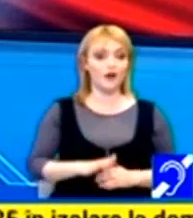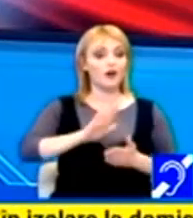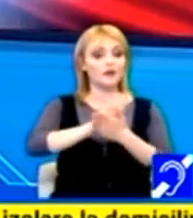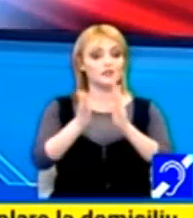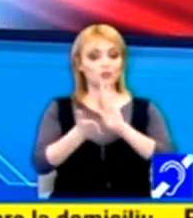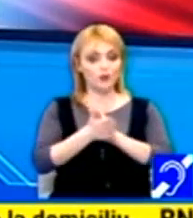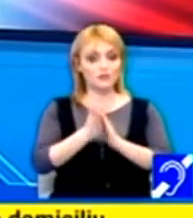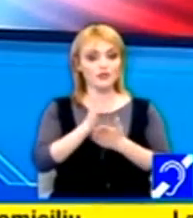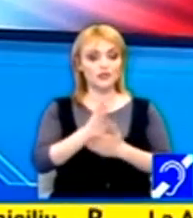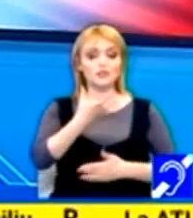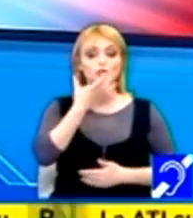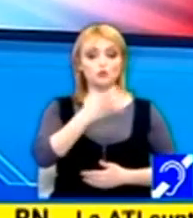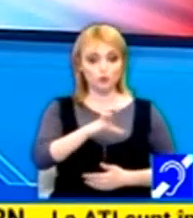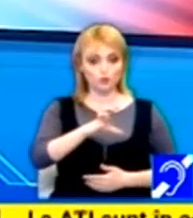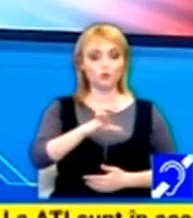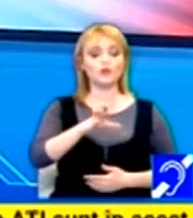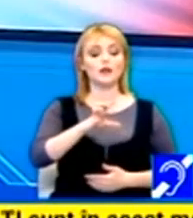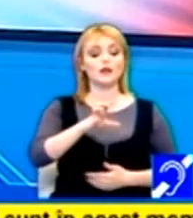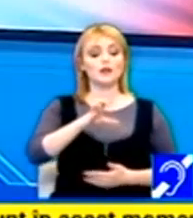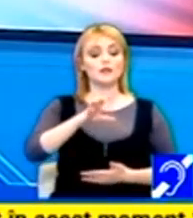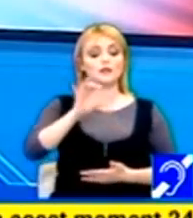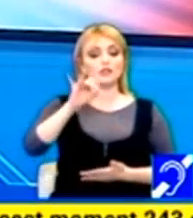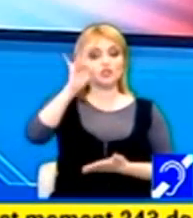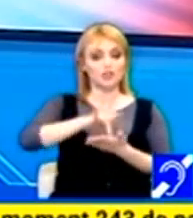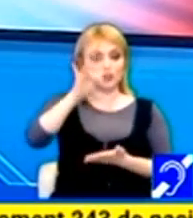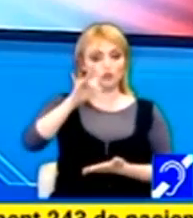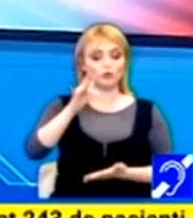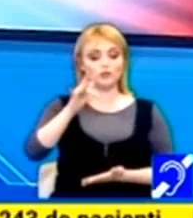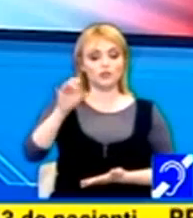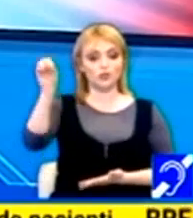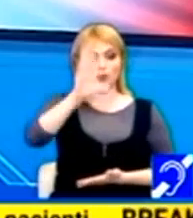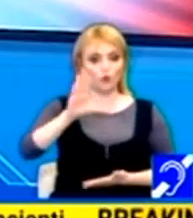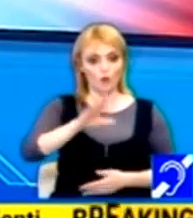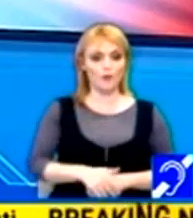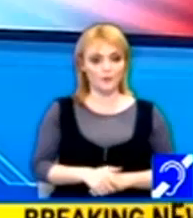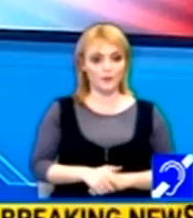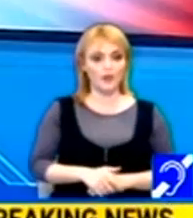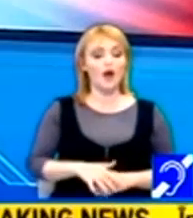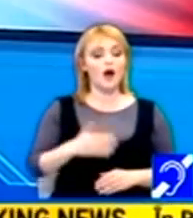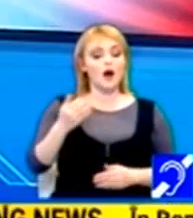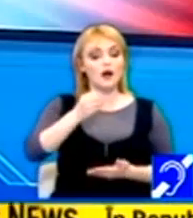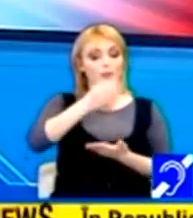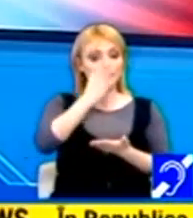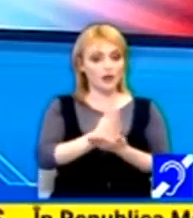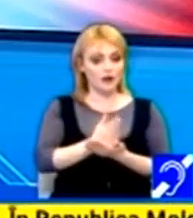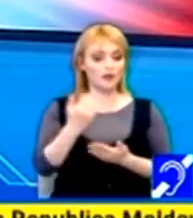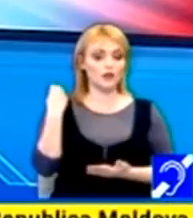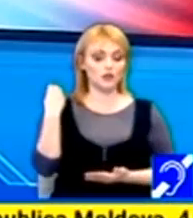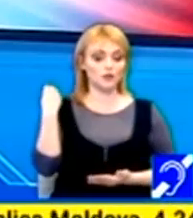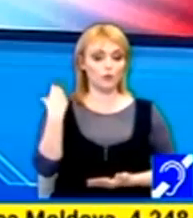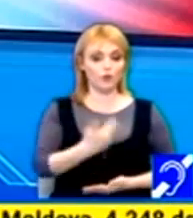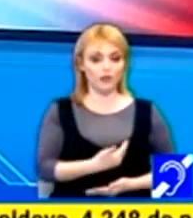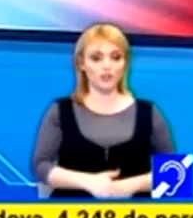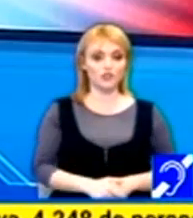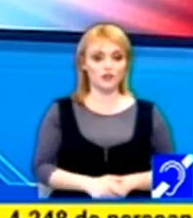situată în sud-estul Europei centrale, capitala este București, limba oficială română, moneda leul